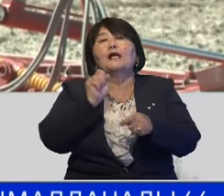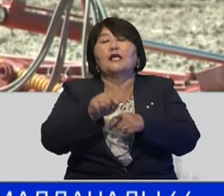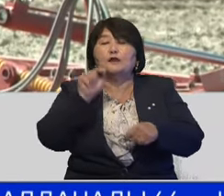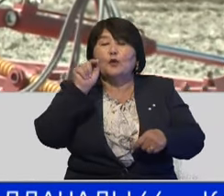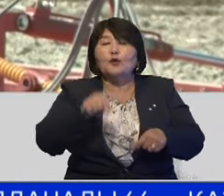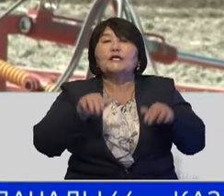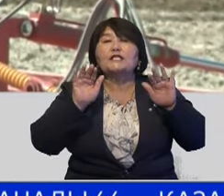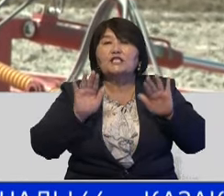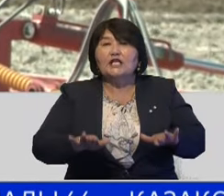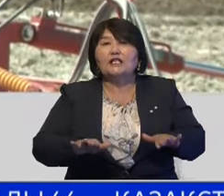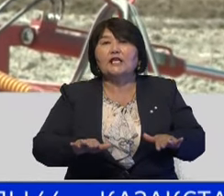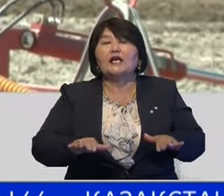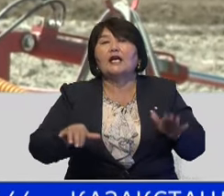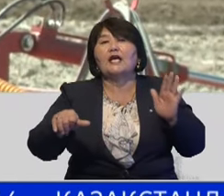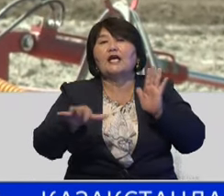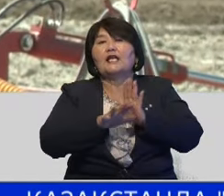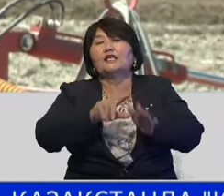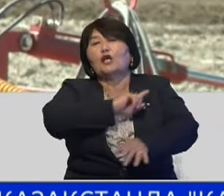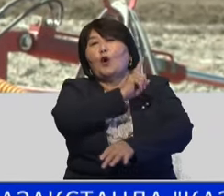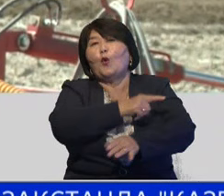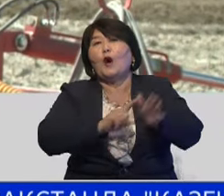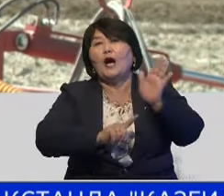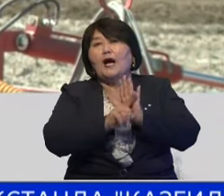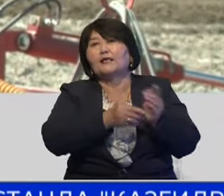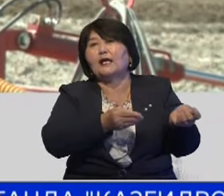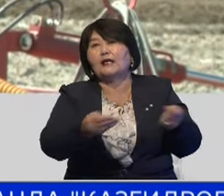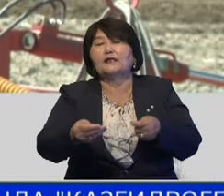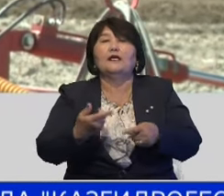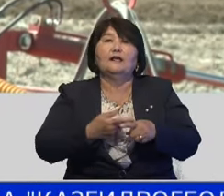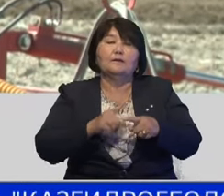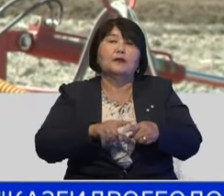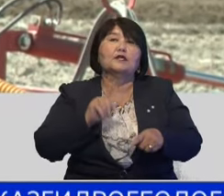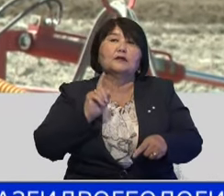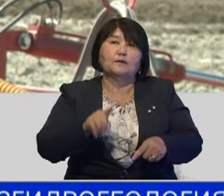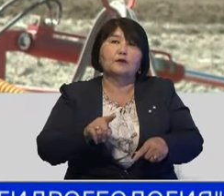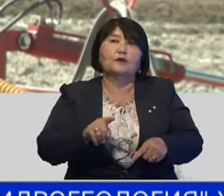жерге электр қуаты келіп отыр мемлекет тарапынан. Ол